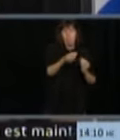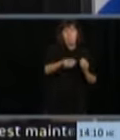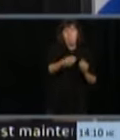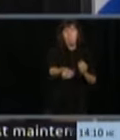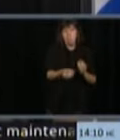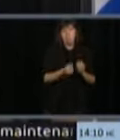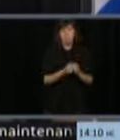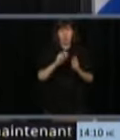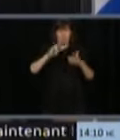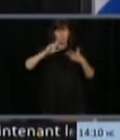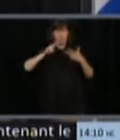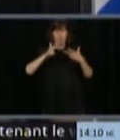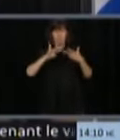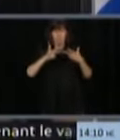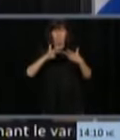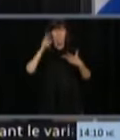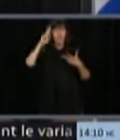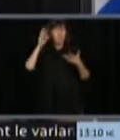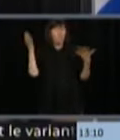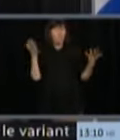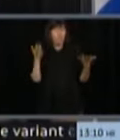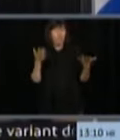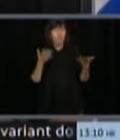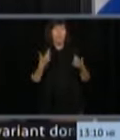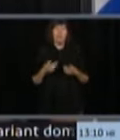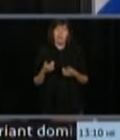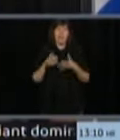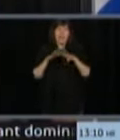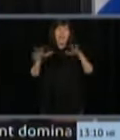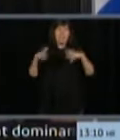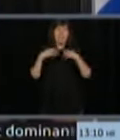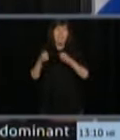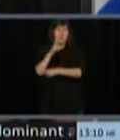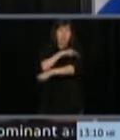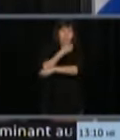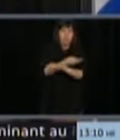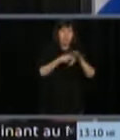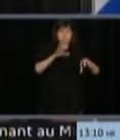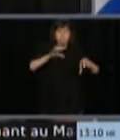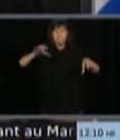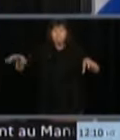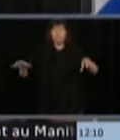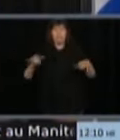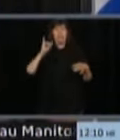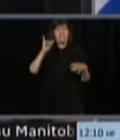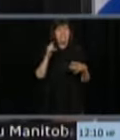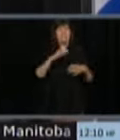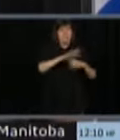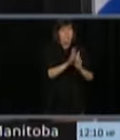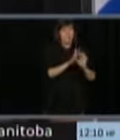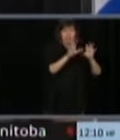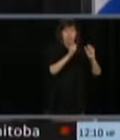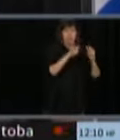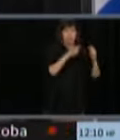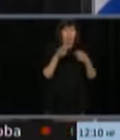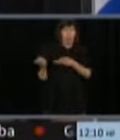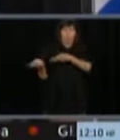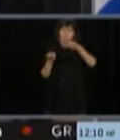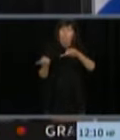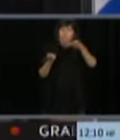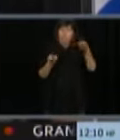pour épargner notre réseau de la santé. Vous savez, on a du personnel qui a travaillé très fort depuis un an et